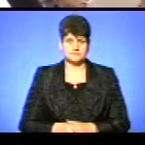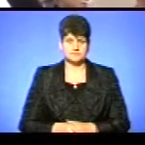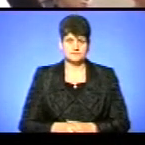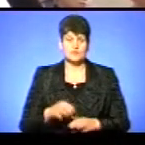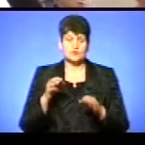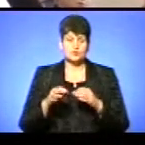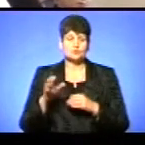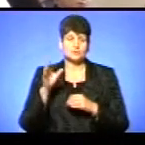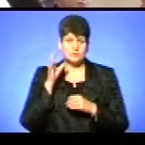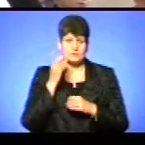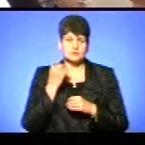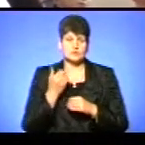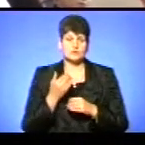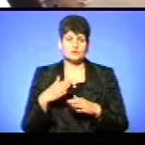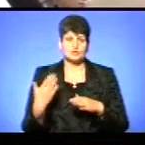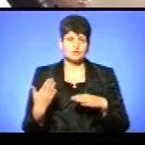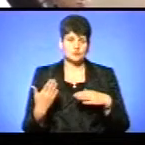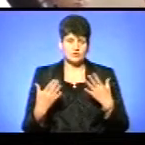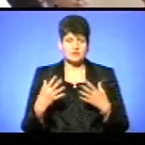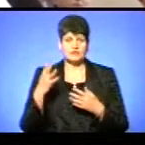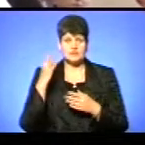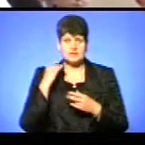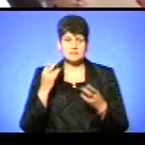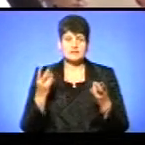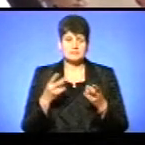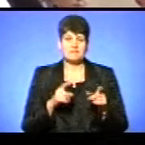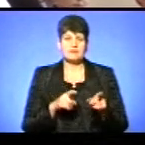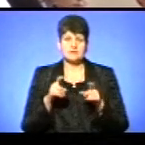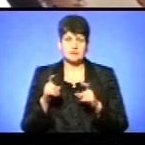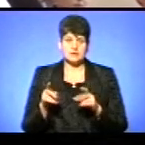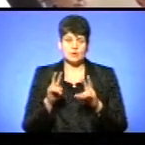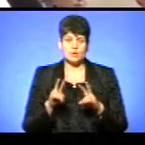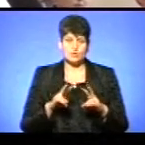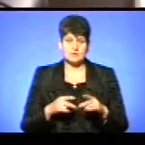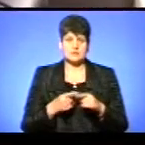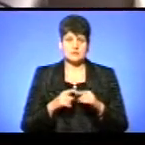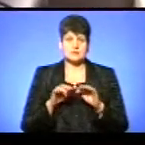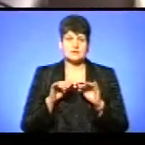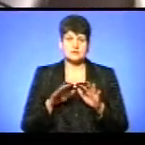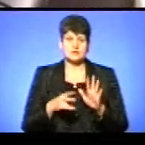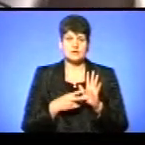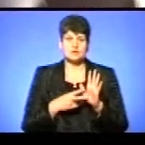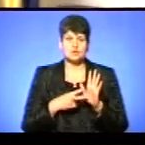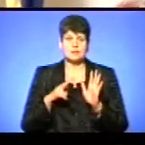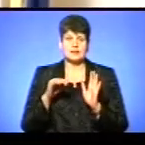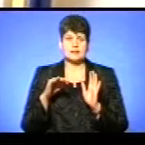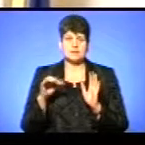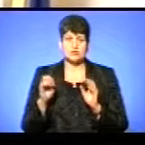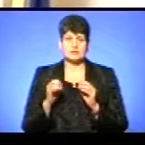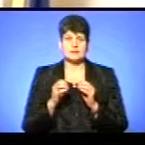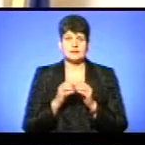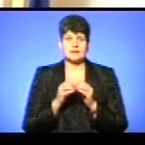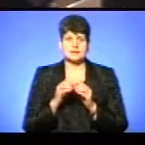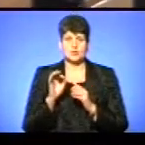суд вислухав другу сторону позивача, вважає за необхідне відкласти розгляд даної справи 7 листопада